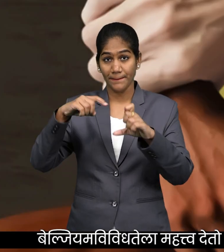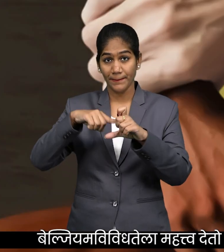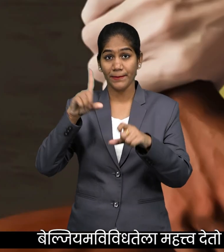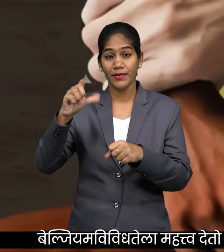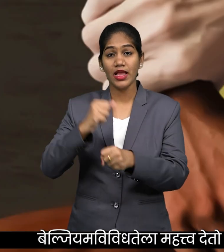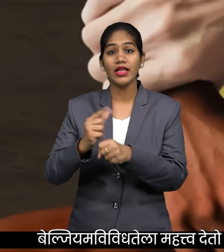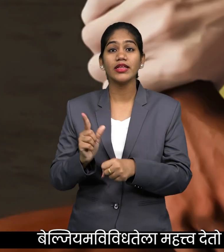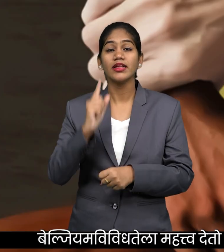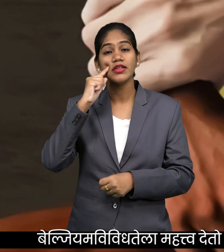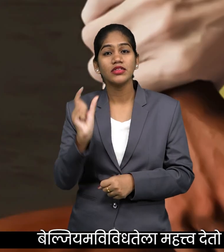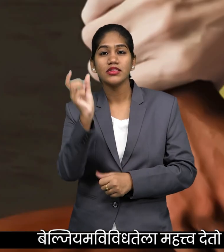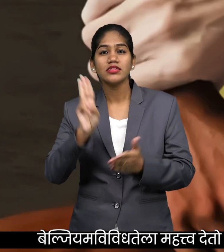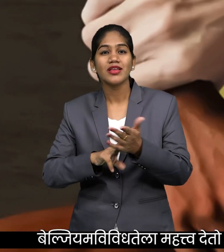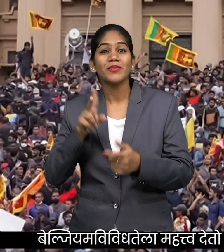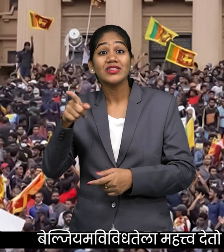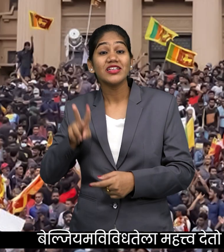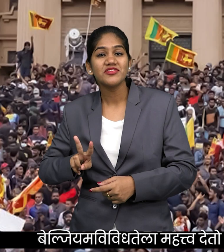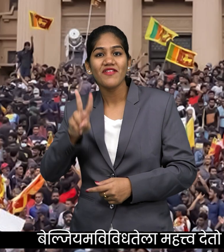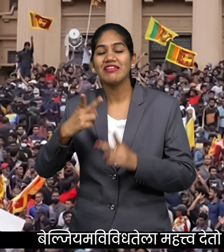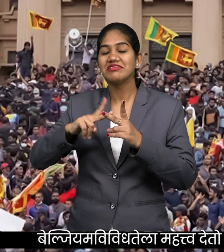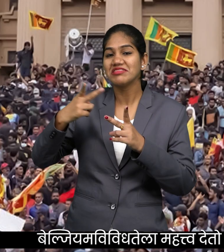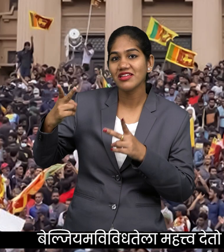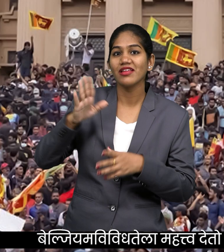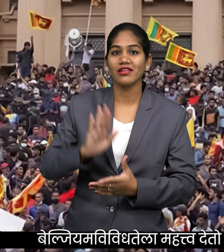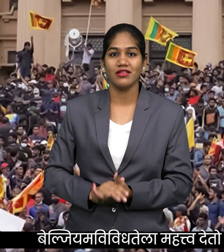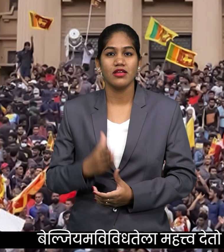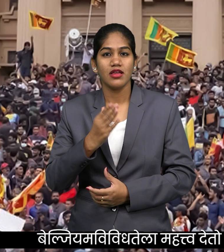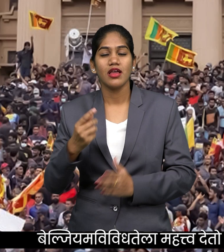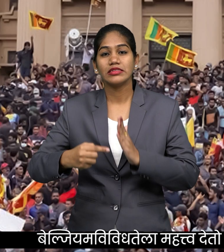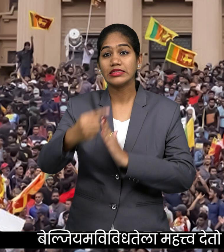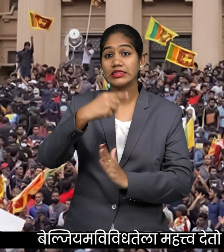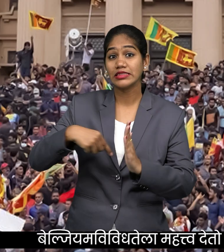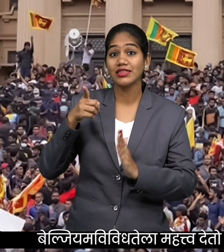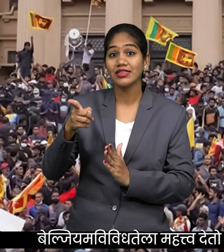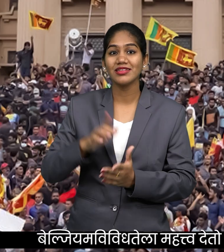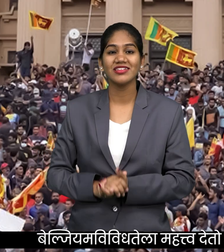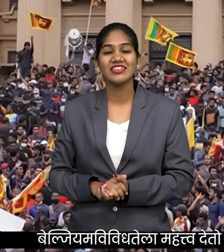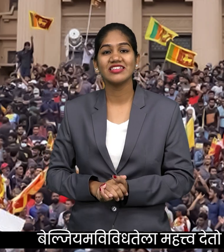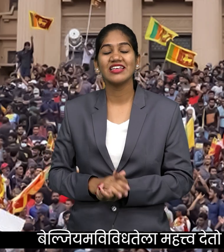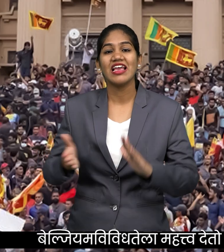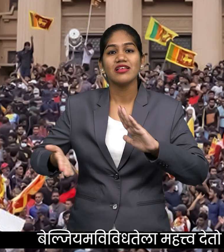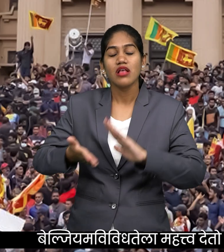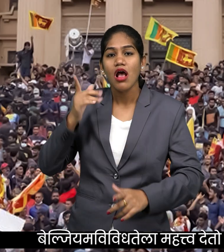बेल्जियम विविधतेला महत्त्व देतो आणि श्रीलंकेच्या नकारामुळे संघर्ष निर्माण झाला.